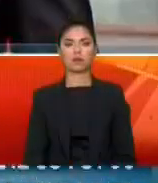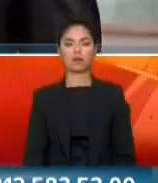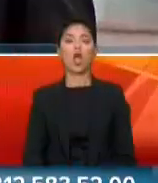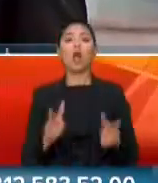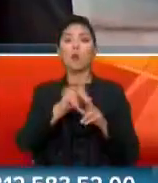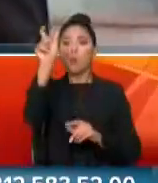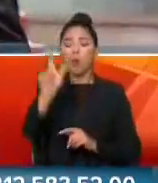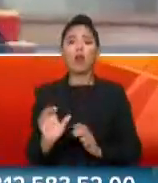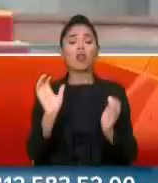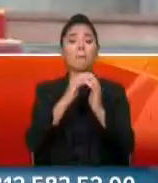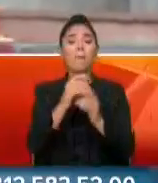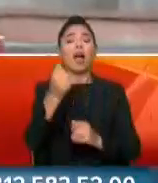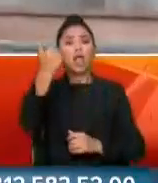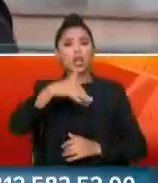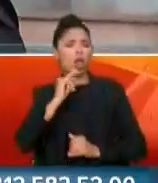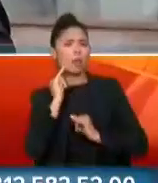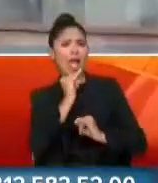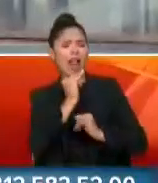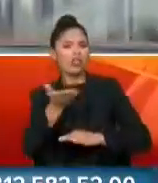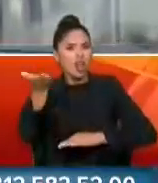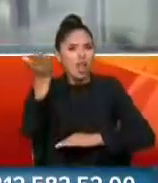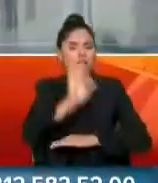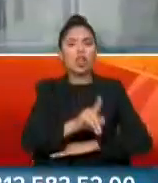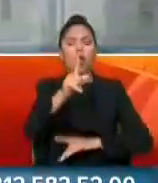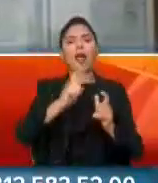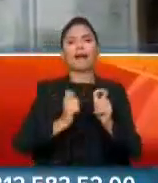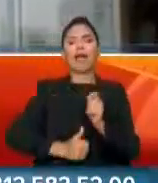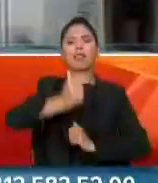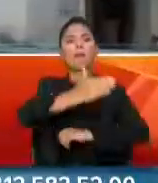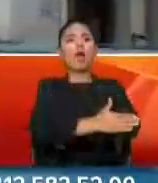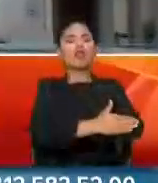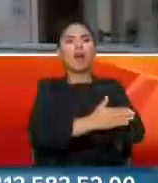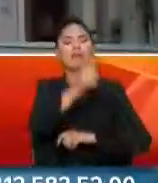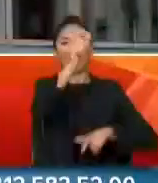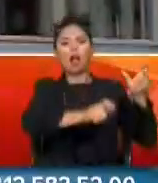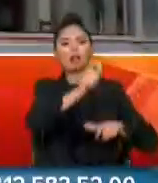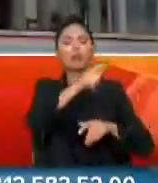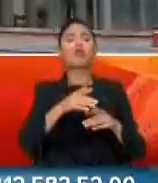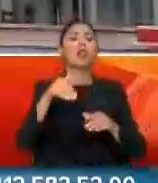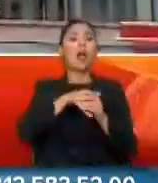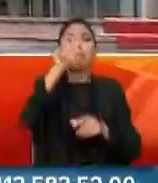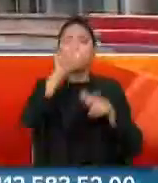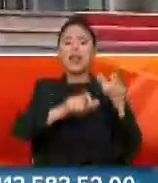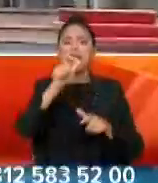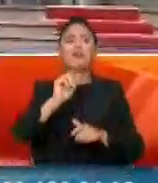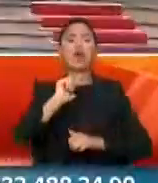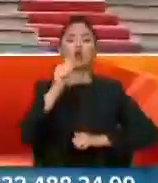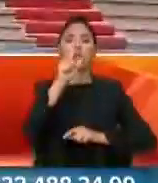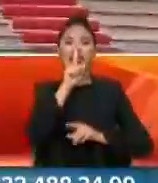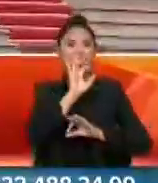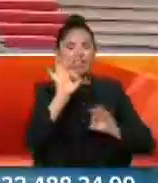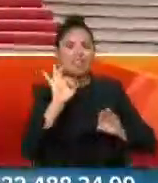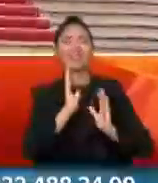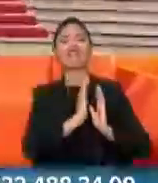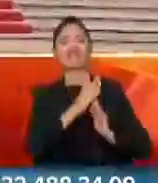Muharrem İnce'nin parti yönetimine sert eleştirilerinin ardından hem genel başkan yardımcıları hem de milletvekilleri günlerdir süren sessizliğini